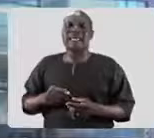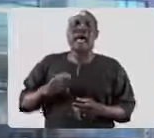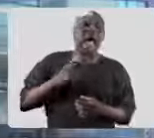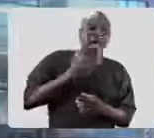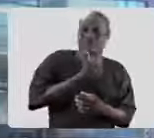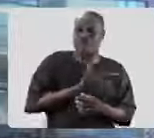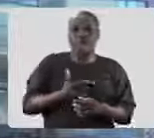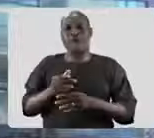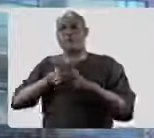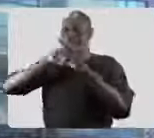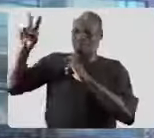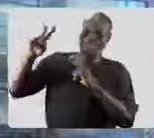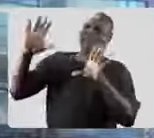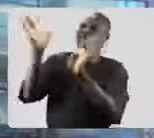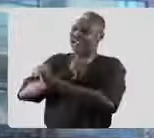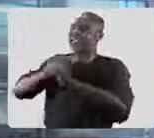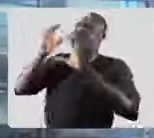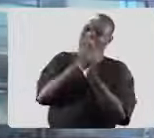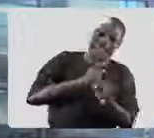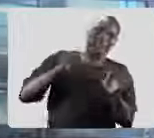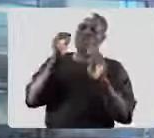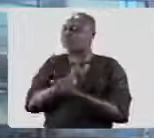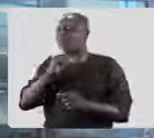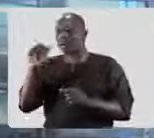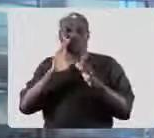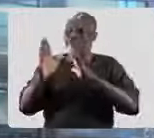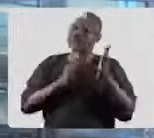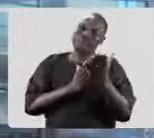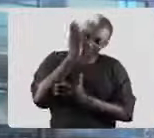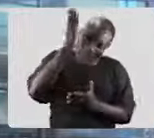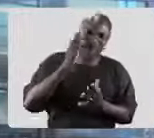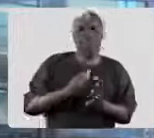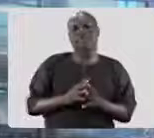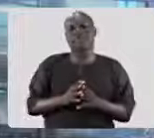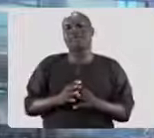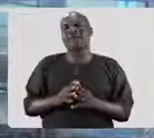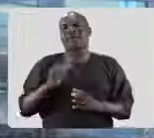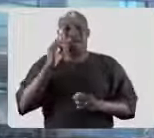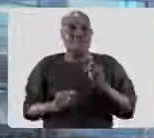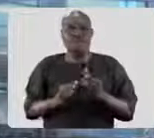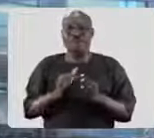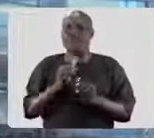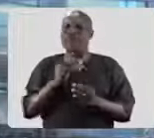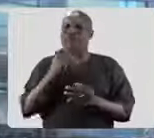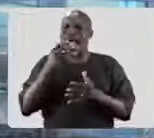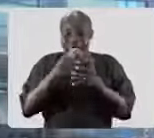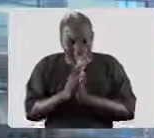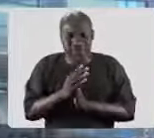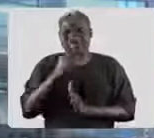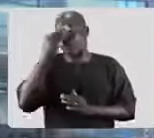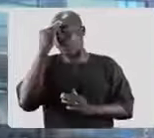Asof what ti mai mo shankom webe wini webe wini webe wini webe wini na uko bisa samu a wose ade na